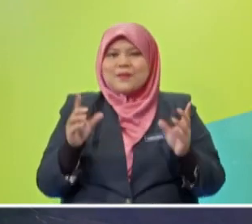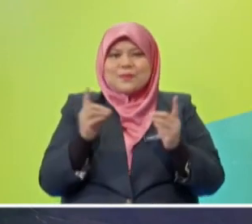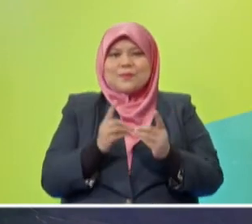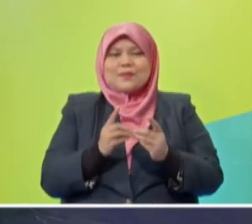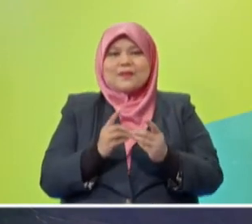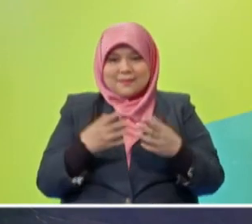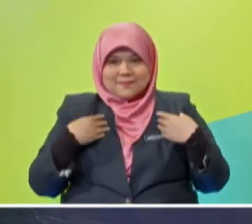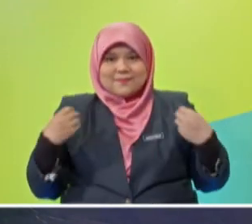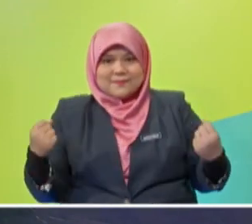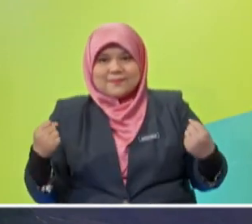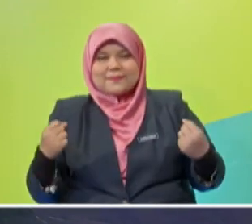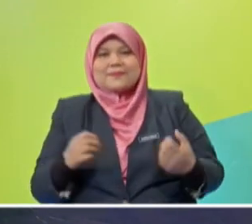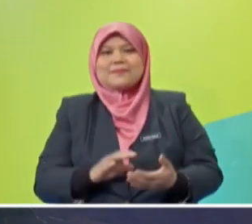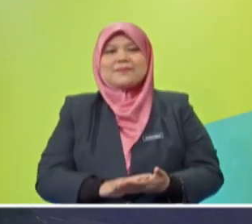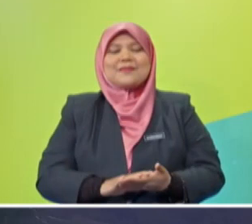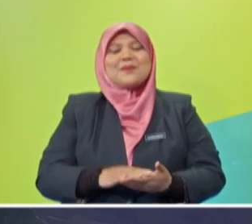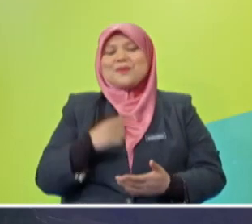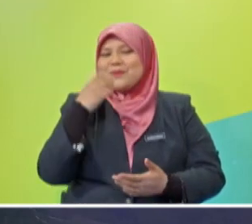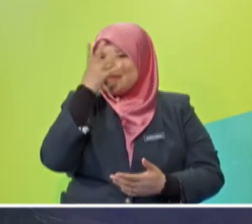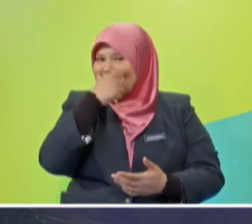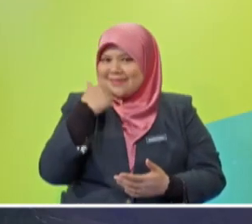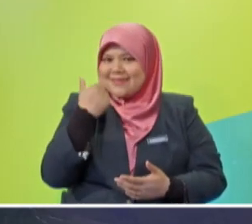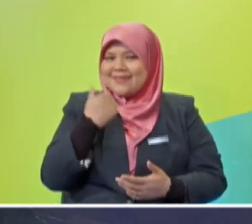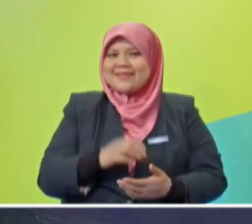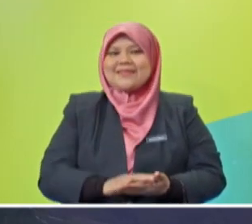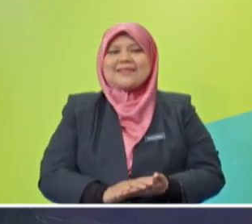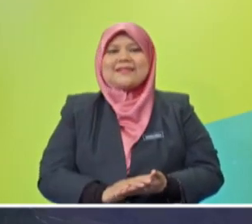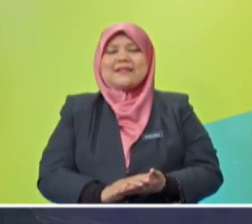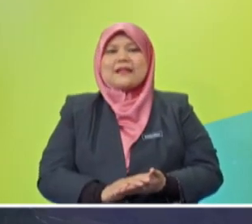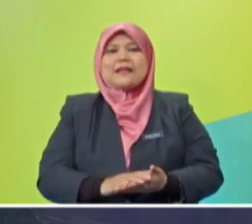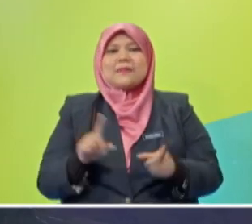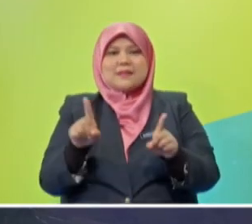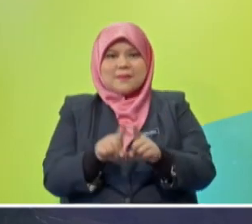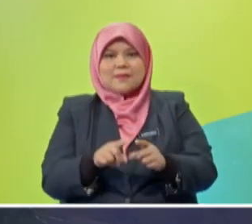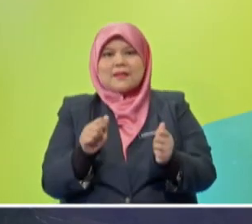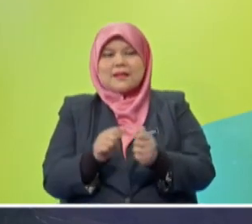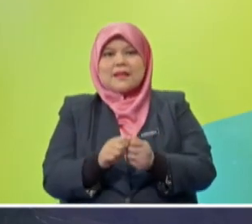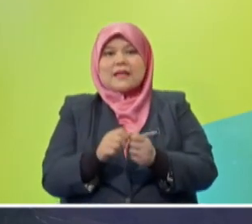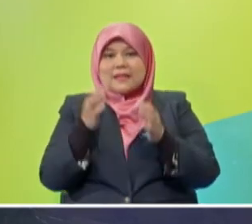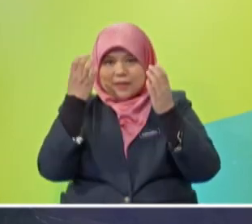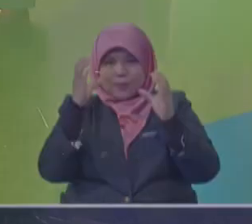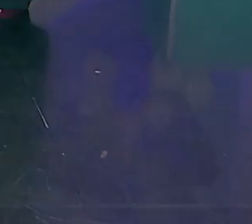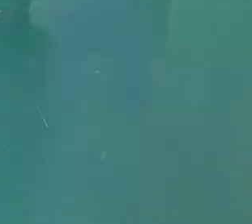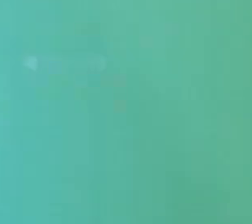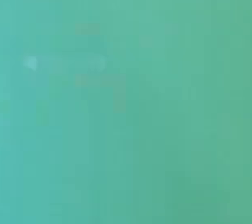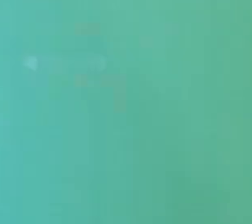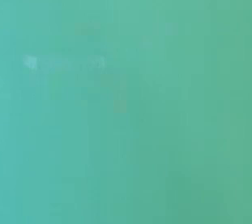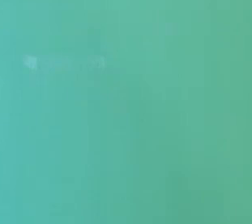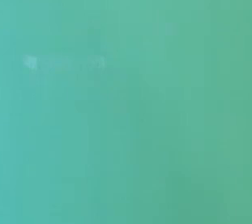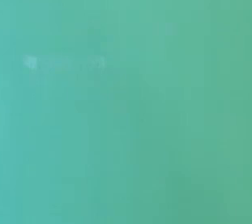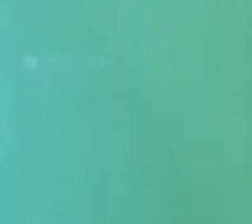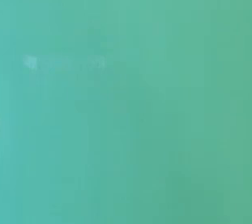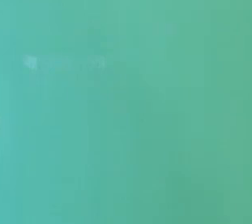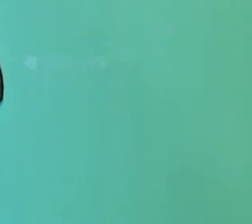Alhamdulillah. Nah, nampaknya Cikgu berseri-seri hari ini. Dan kita juga bersama dengan seorang jurubahasa isyarat, iaitu